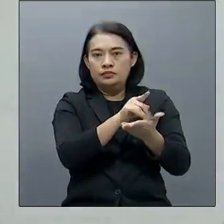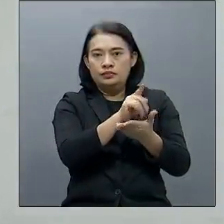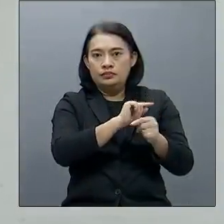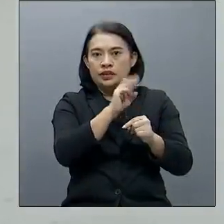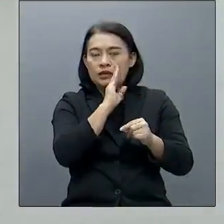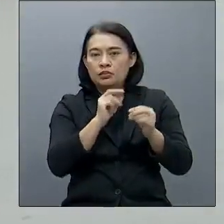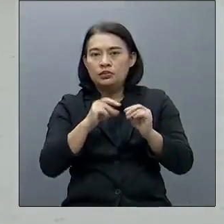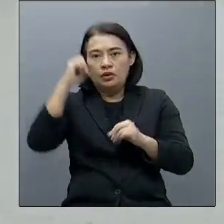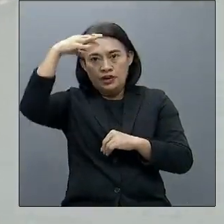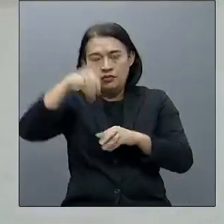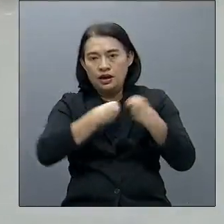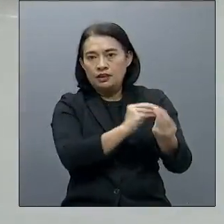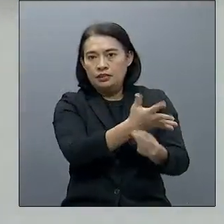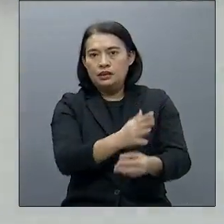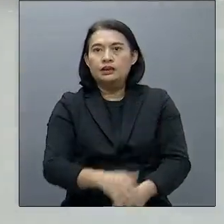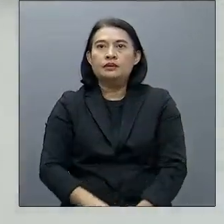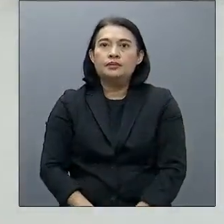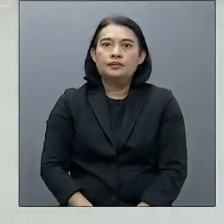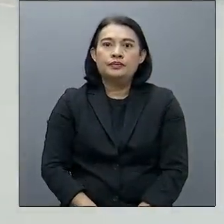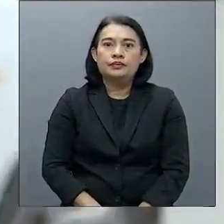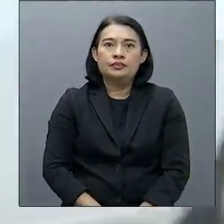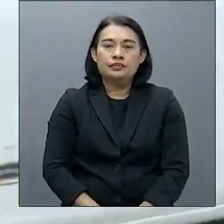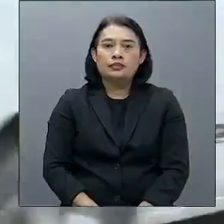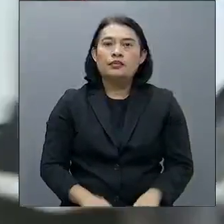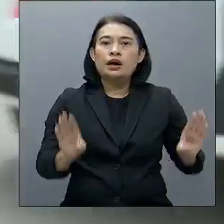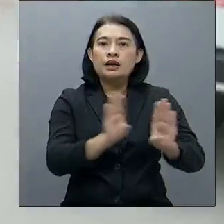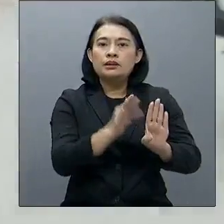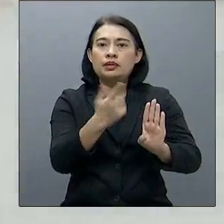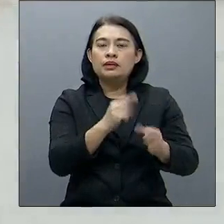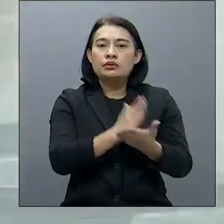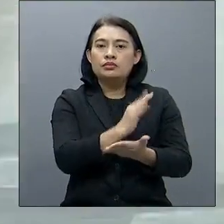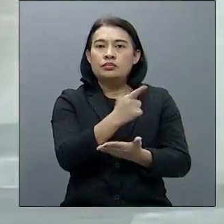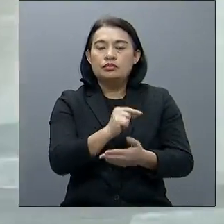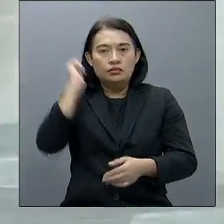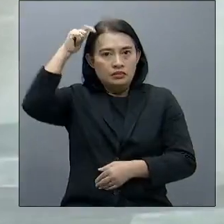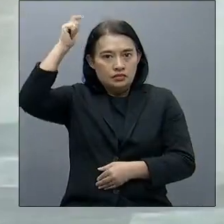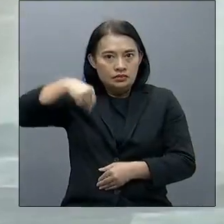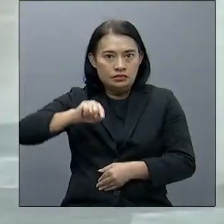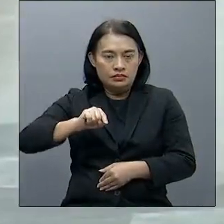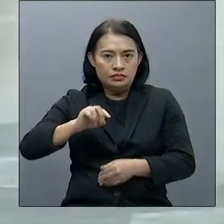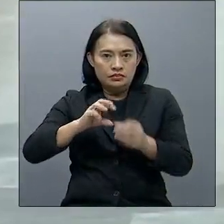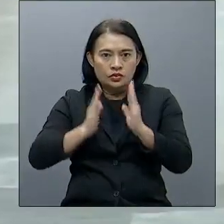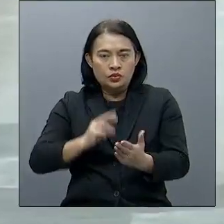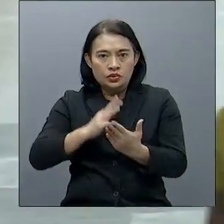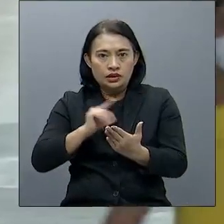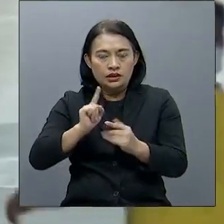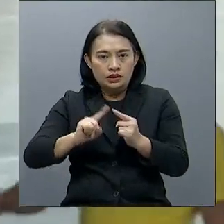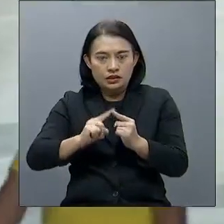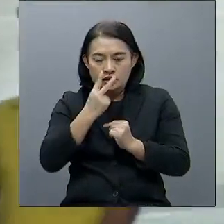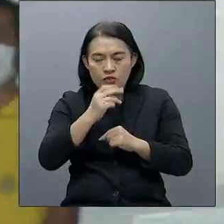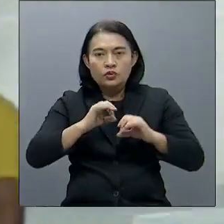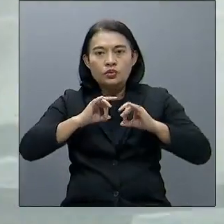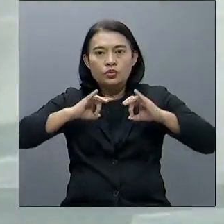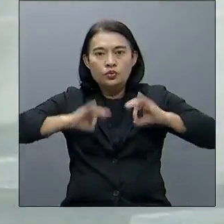ไฟซึ่งถึงแม้ว่าการปิดชายแดนจะไม่เกิดขึ้นแต่นักวิชาการด้านพม่าศึกษาก็เชื่อว่ายังคงมีความเสี่ยงที่